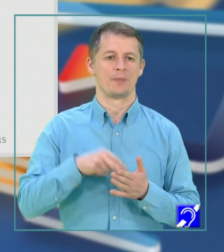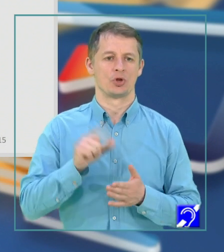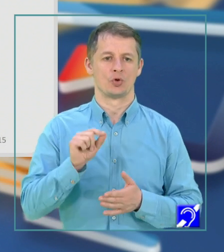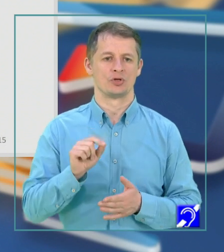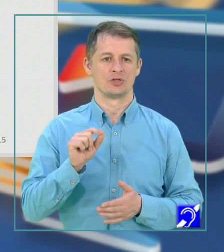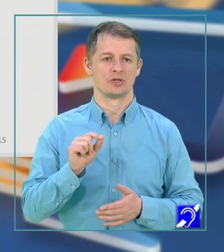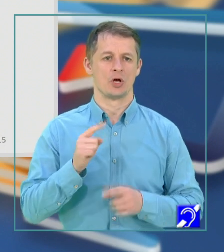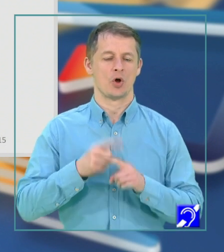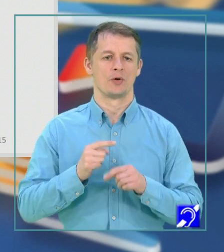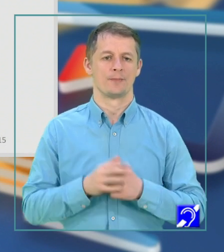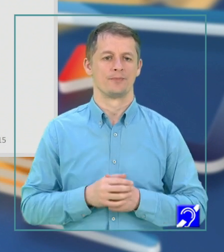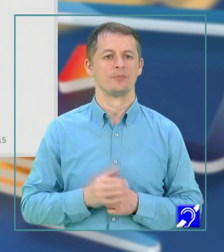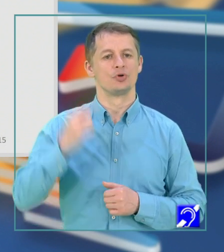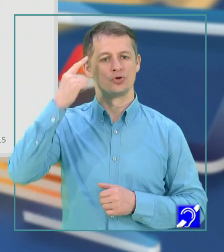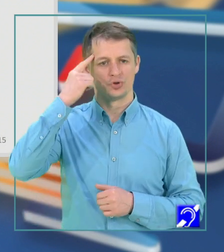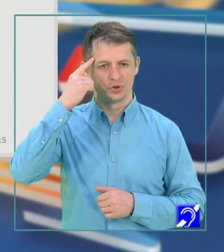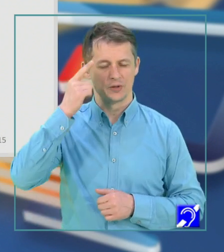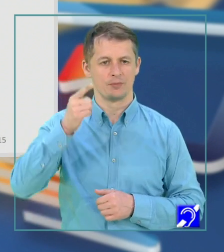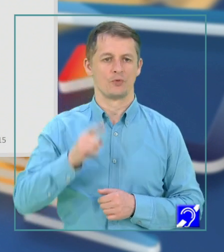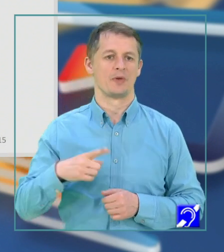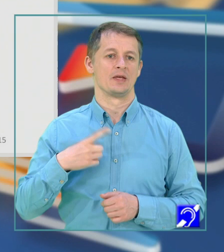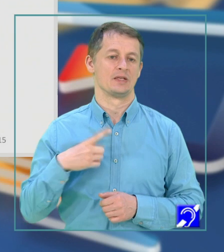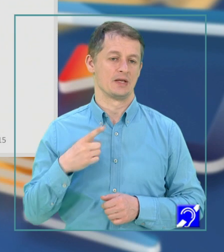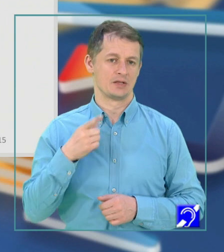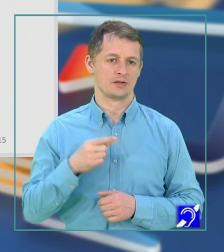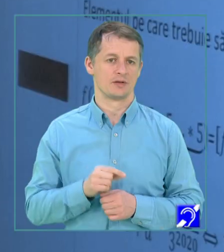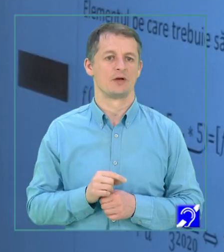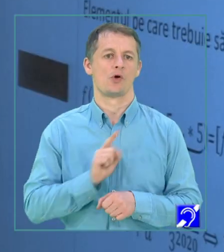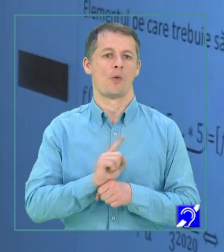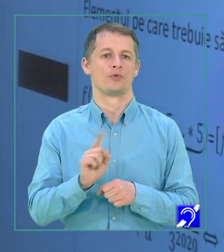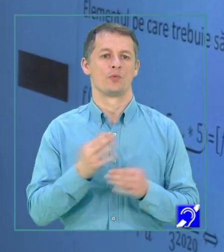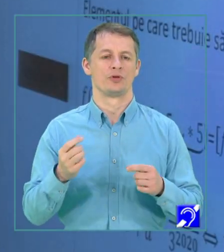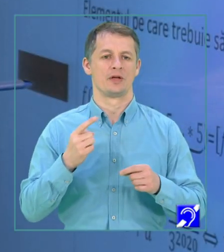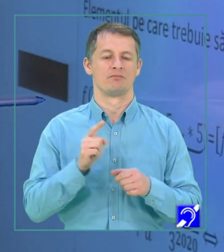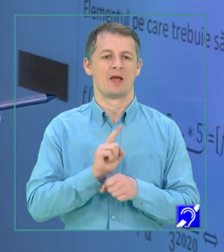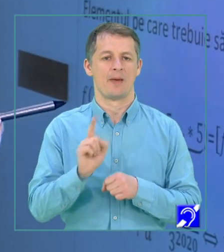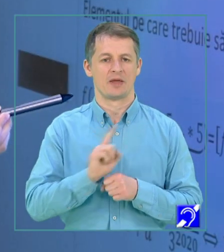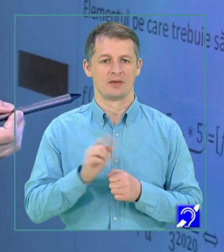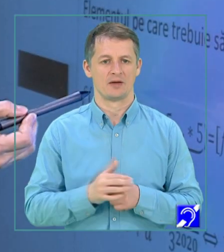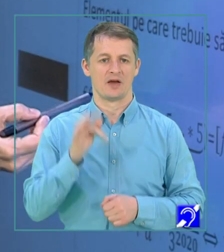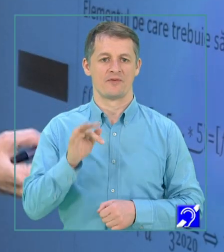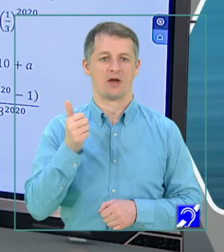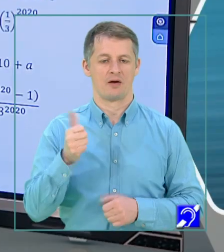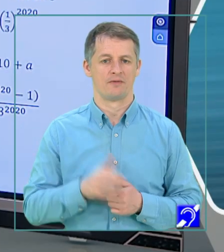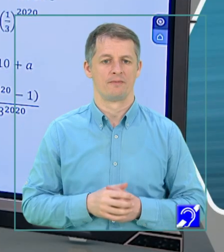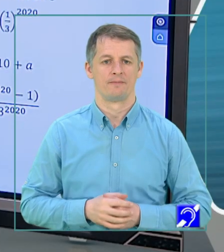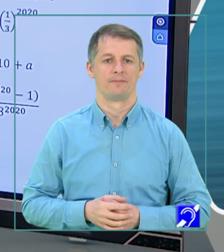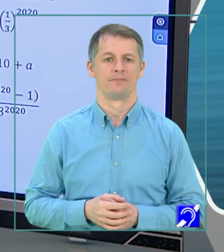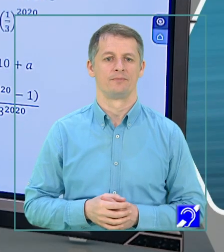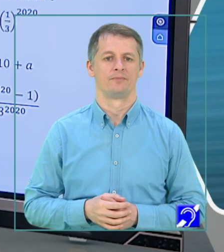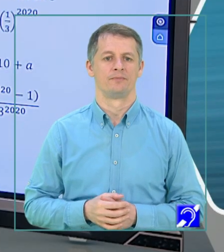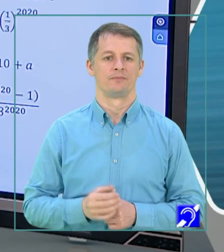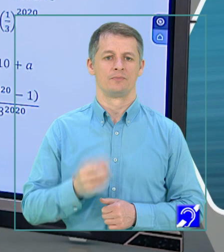cum se comportă funcția noastră pe compus de multe elemente, așadar F de A, care înseamnă F de 1 compus